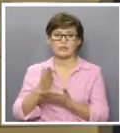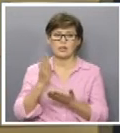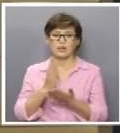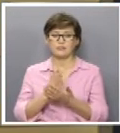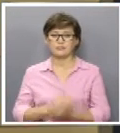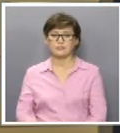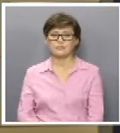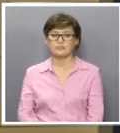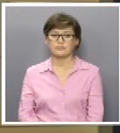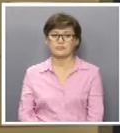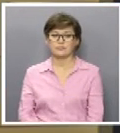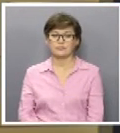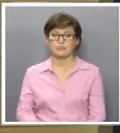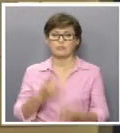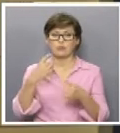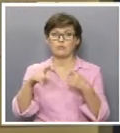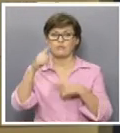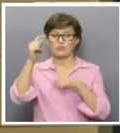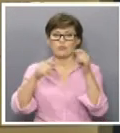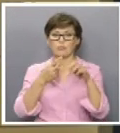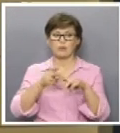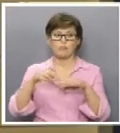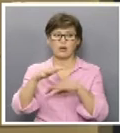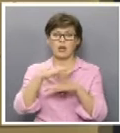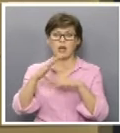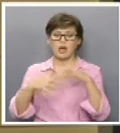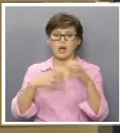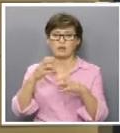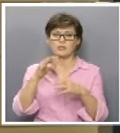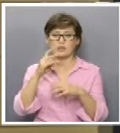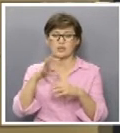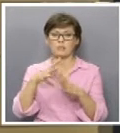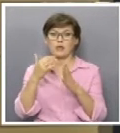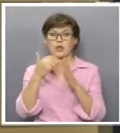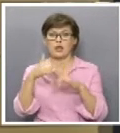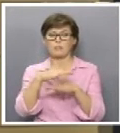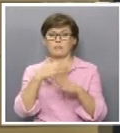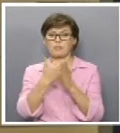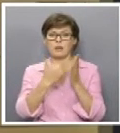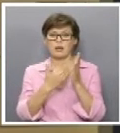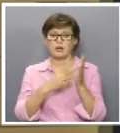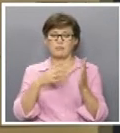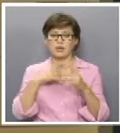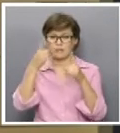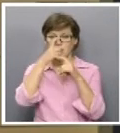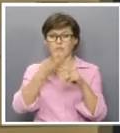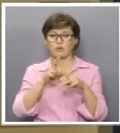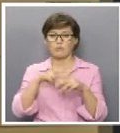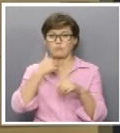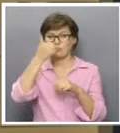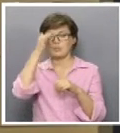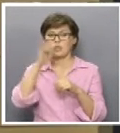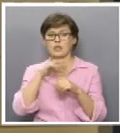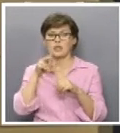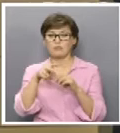Армысыздар, эфирде эскерлер уақыты бағдарламасы студияда Қайырбек Жайлыбекұлы. Экологиялық ахуалды жақсарту аясында автокөліктерді газ